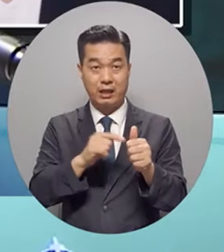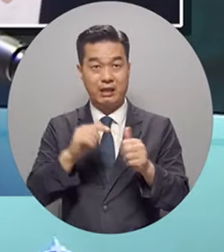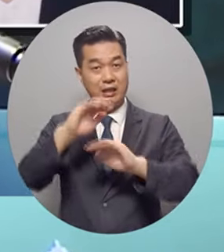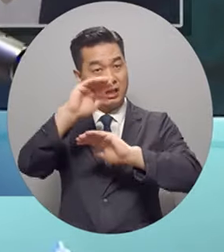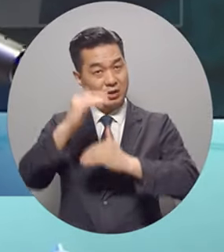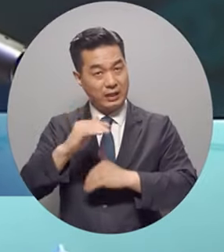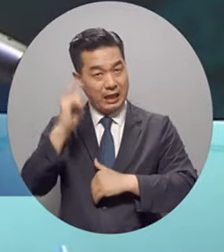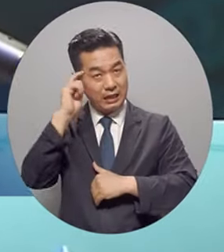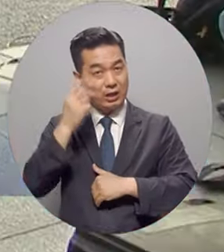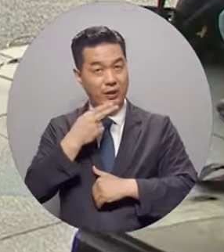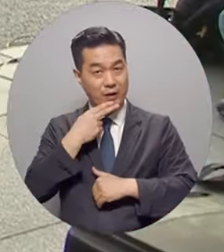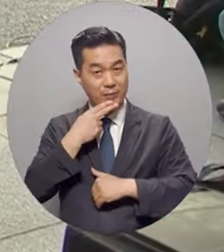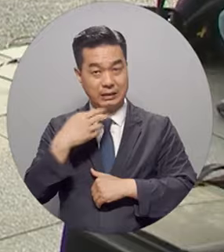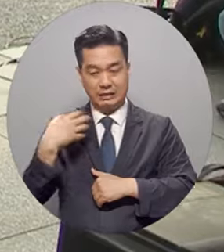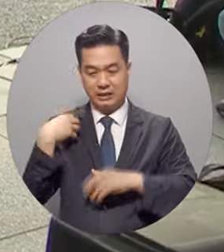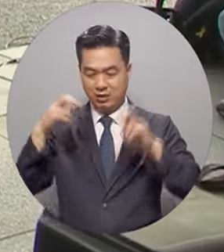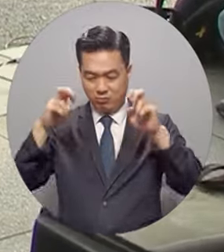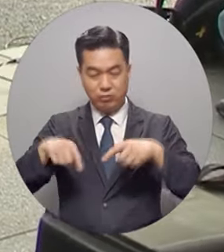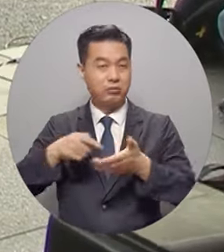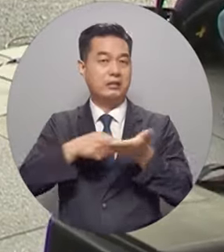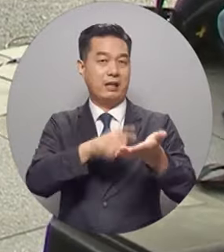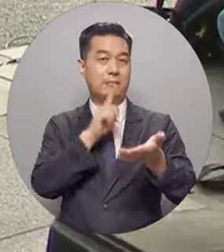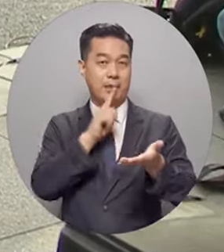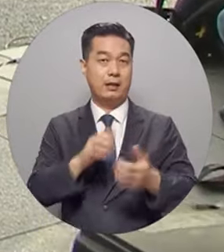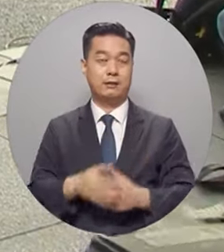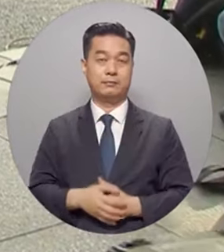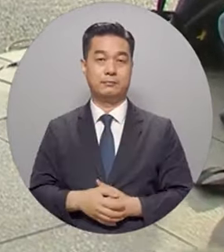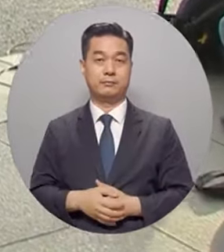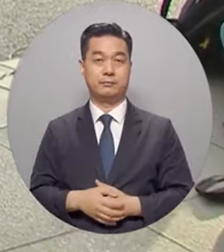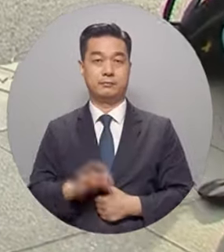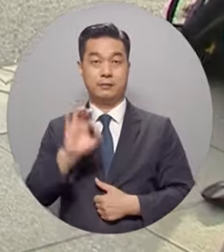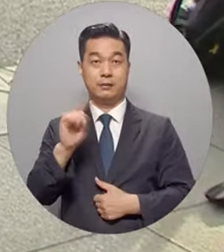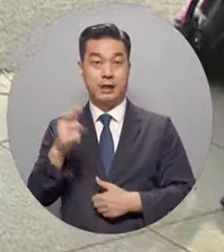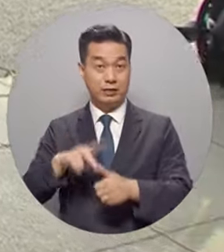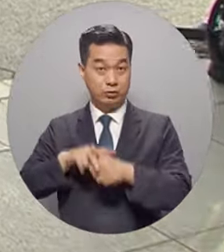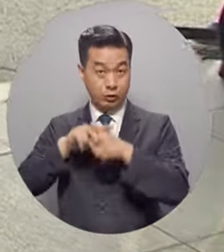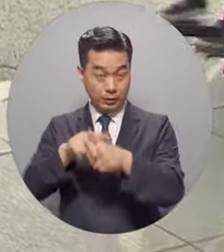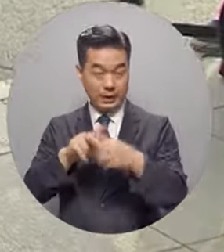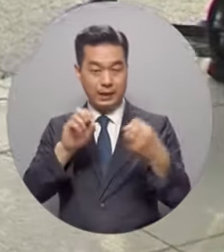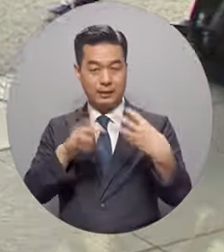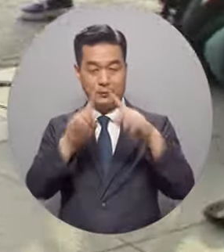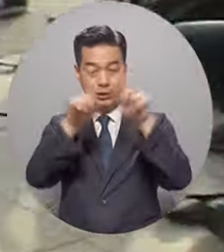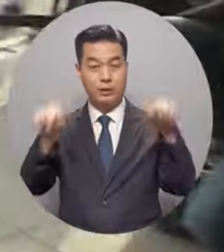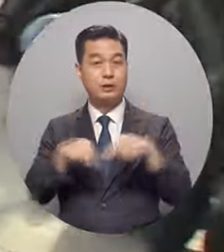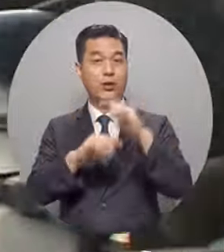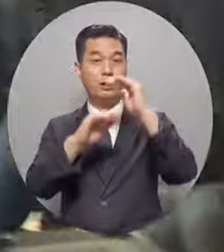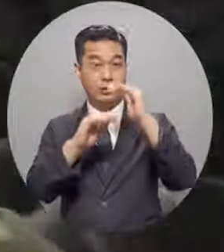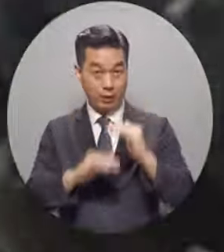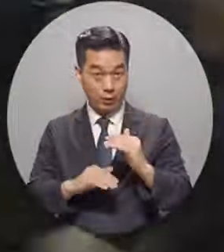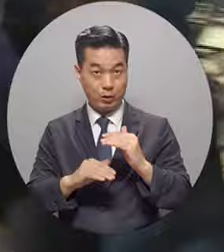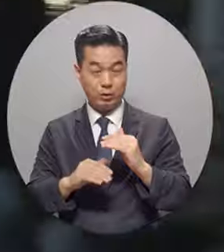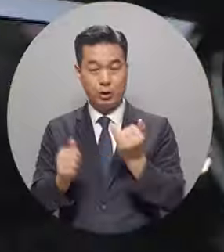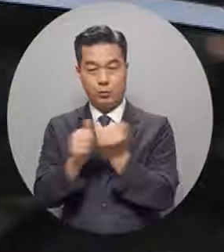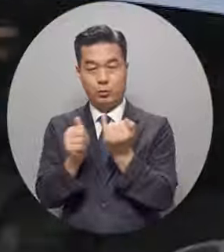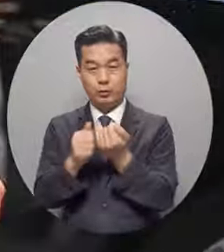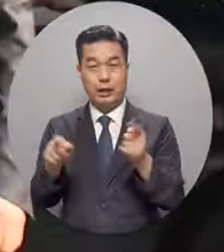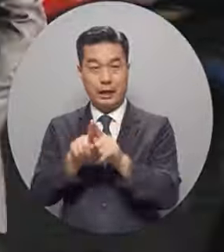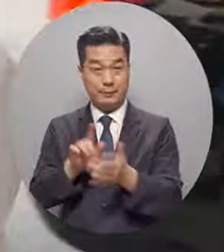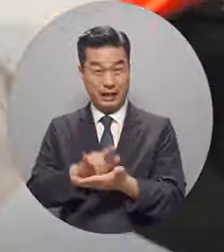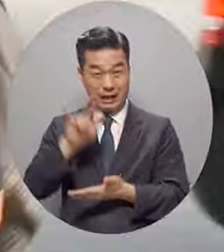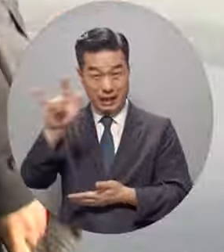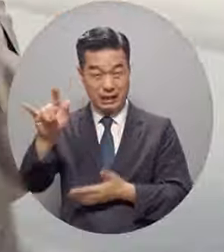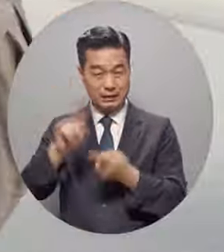무책임한 제언이란 취재진은 안 후보자에게 답변서 내용과 부부동반 출장 의혹 등에 대해 물었지만 답을